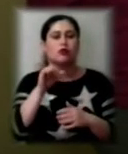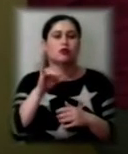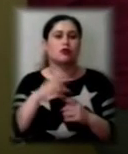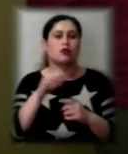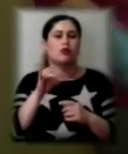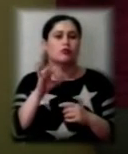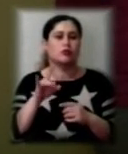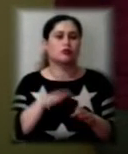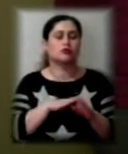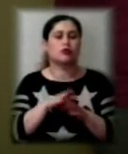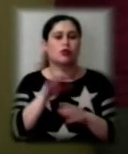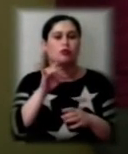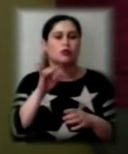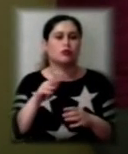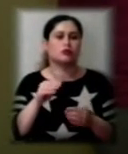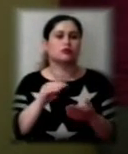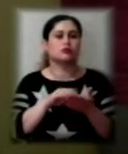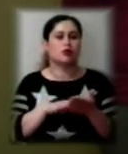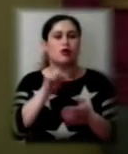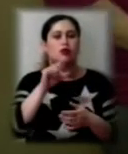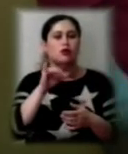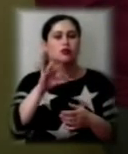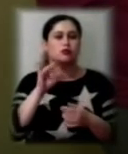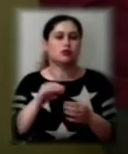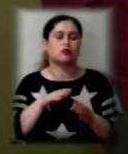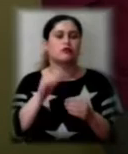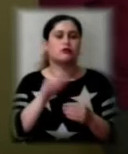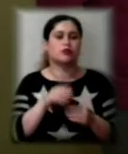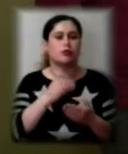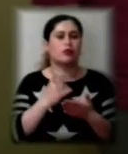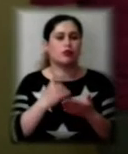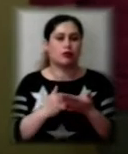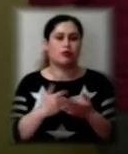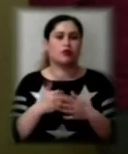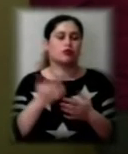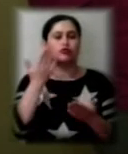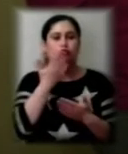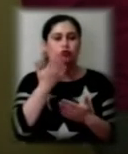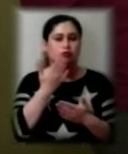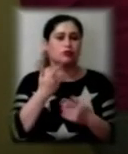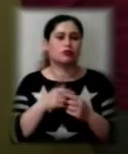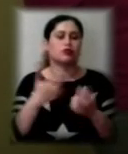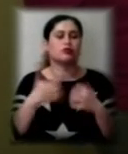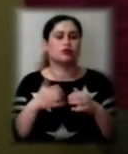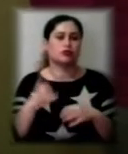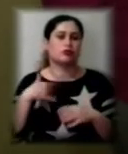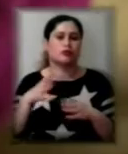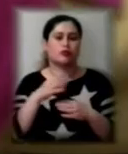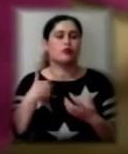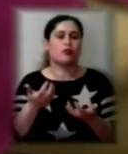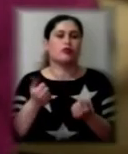Заповнюється комірка, завантажується в аналізатор, виставляється програма. Іде щитування, ми перераховуємо і ми отримуємо